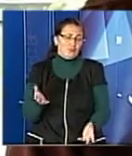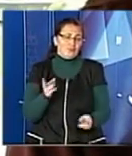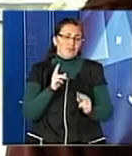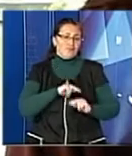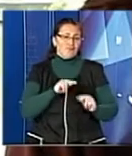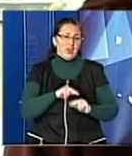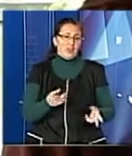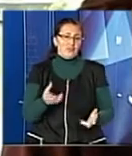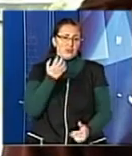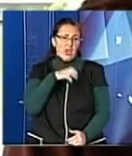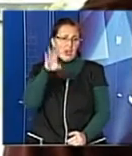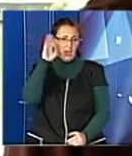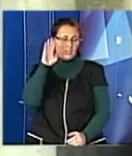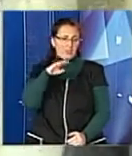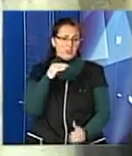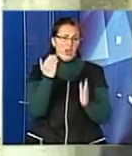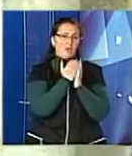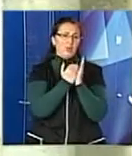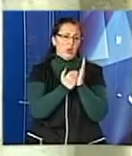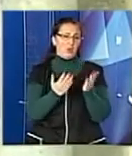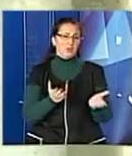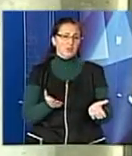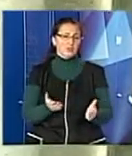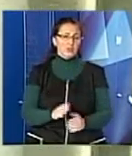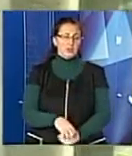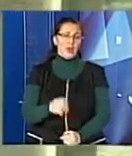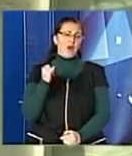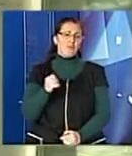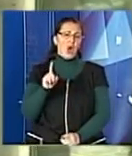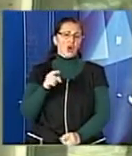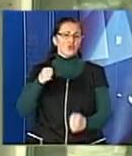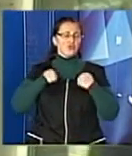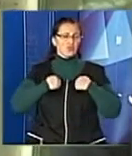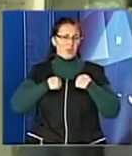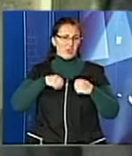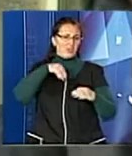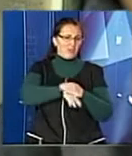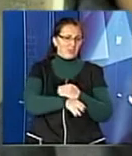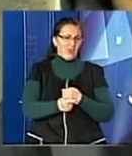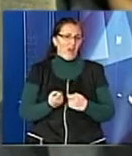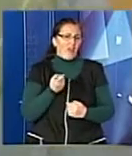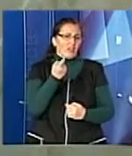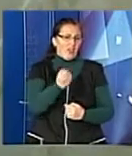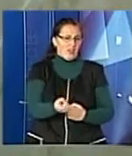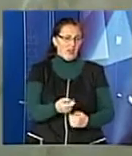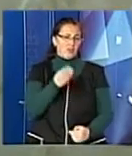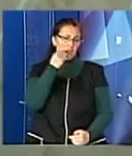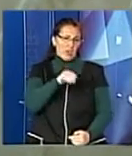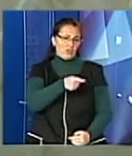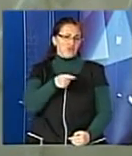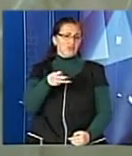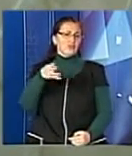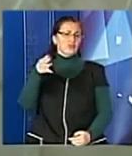сказати. Гаряча вода по розкладу. Погано те, що душові кабіни в підвалі. Далеко ходити, було б краще, якби було на блок одна.